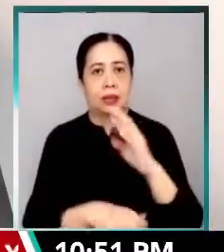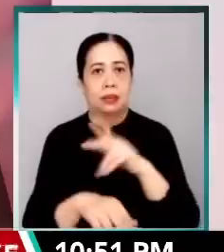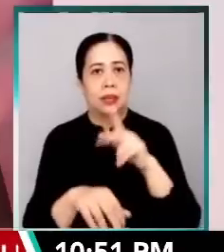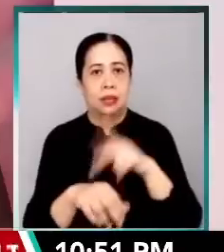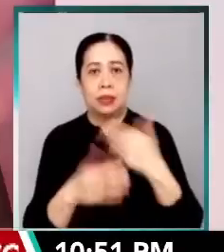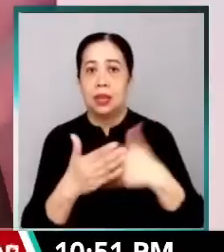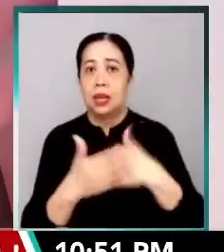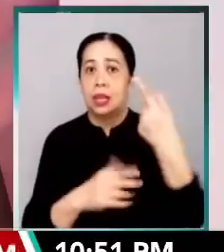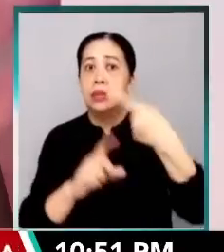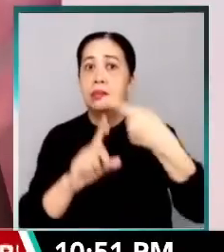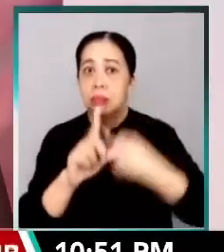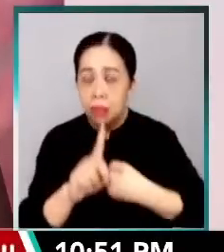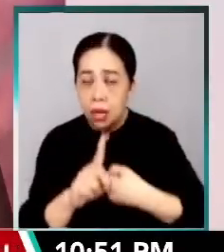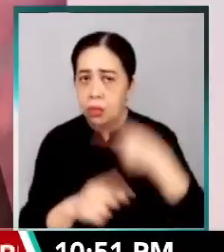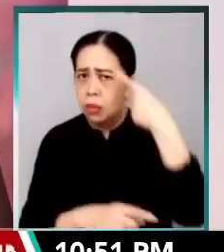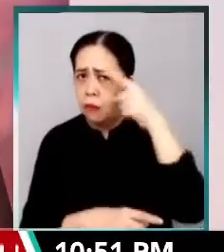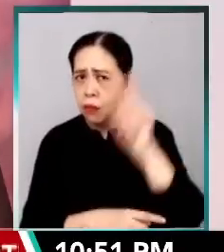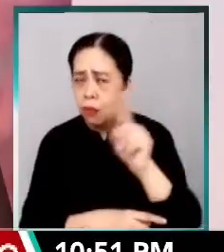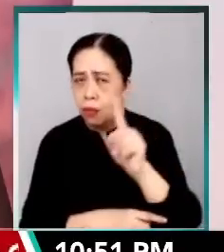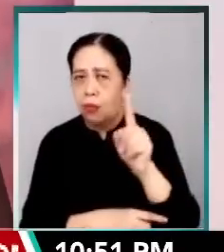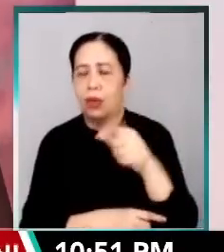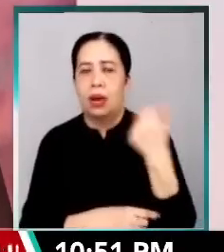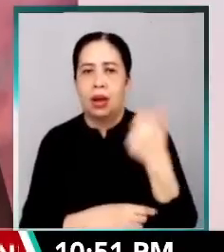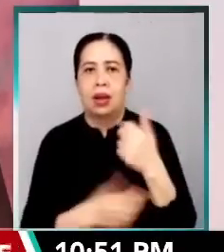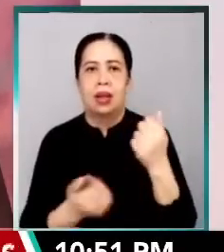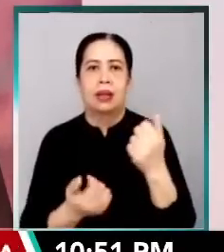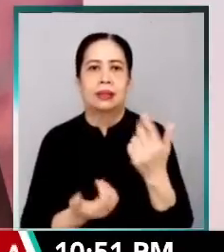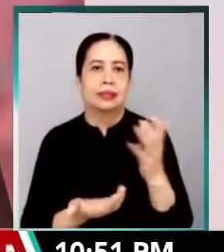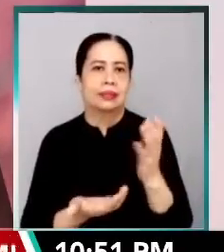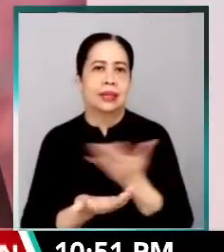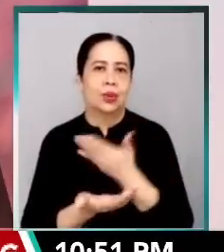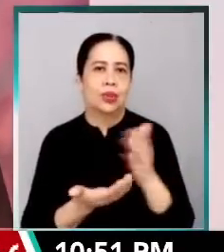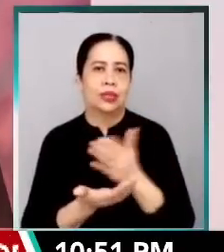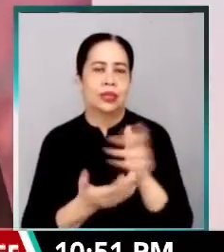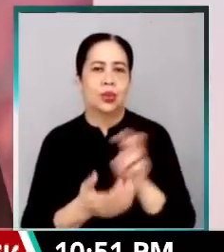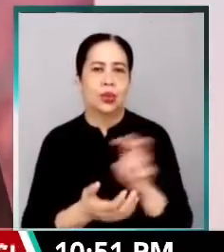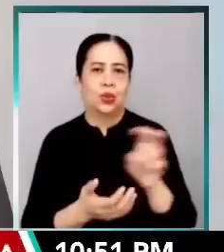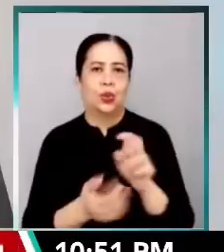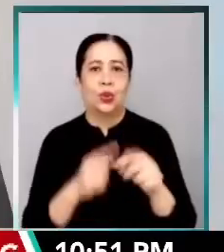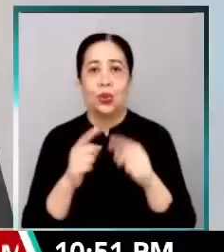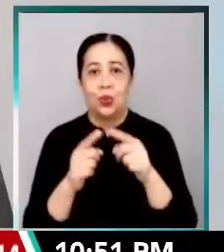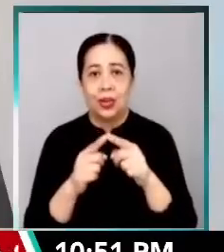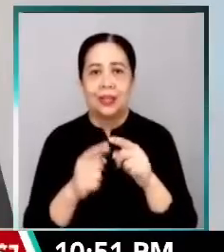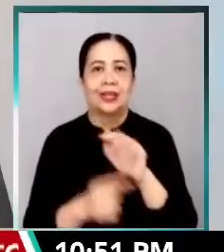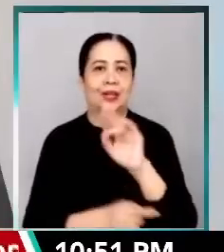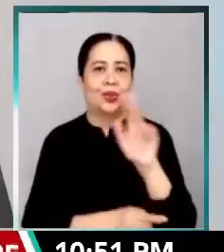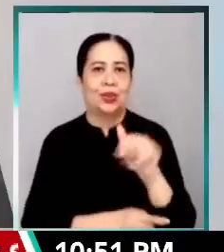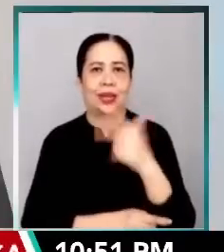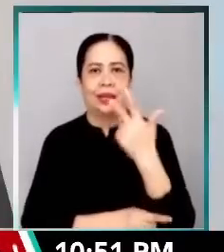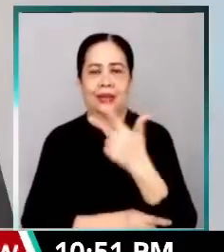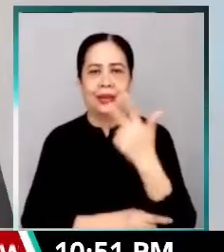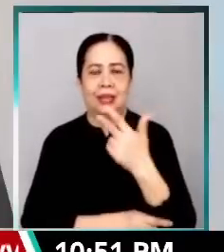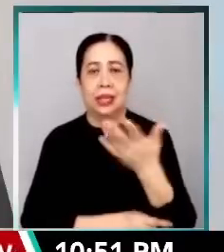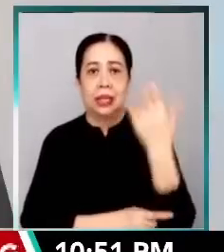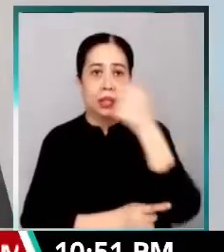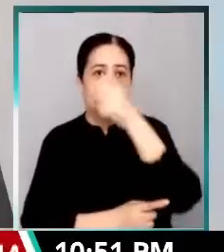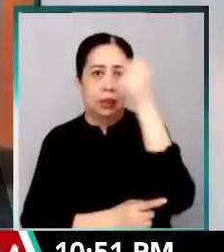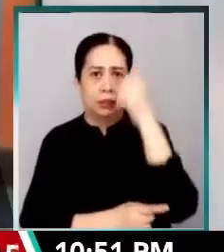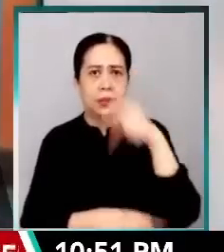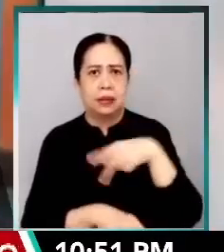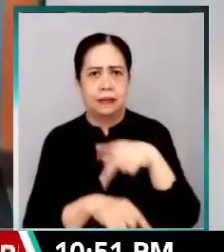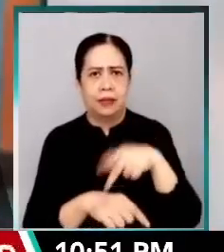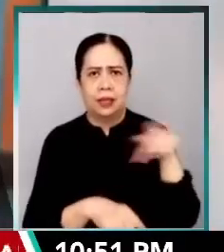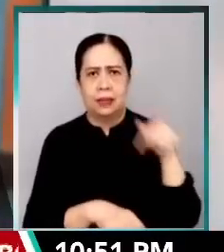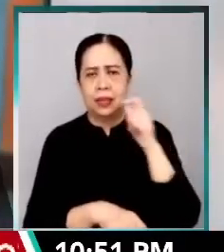buwan. Para yan sa The Odd of Love concert tour na gaganapin sa July 30. Noong Abril, nasa Pilipinas si Taeyeon para